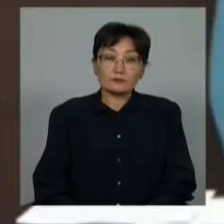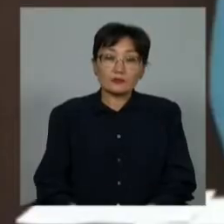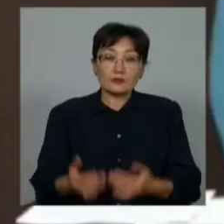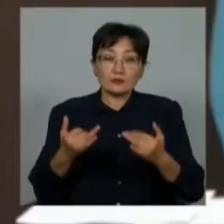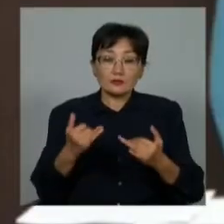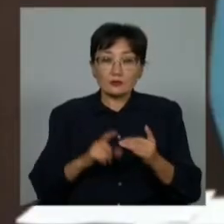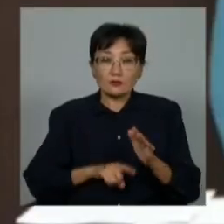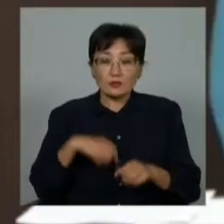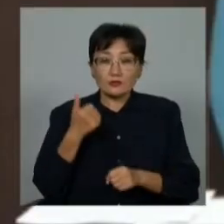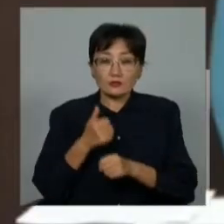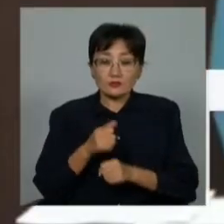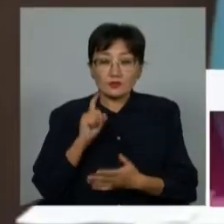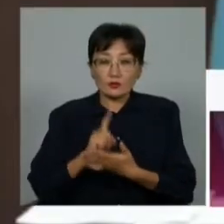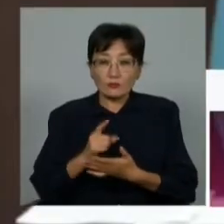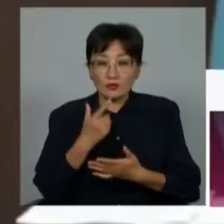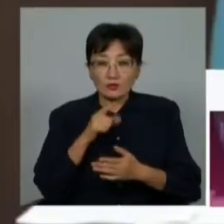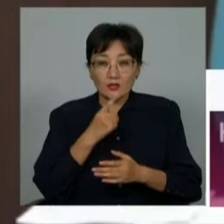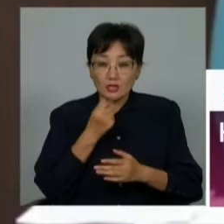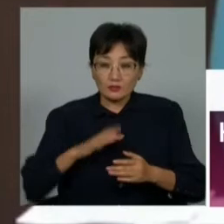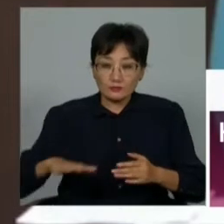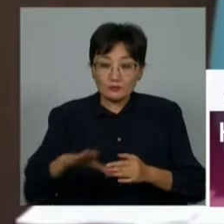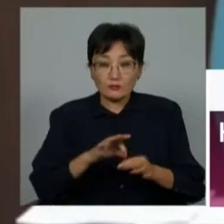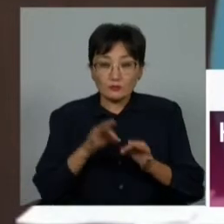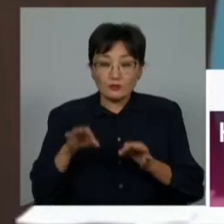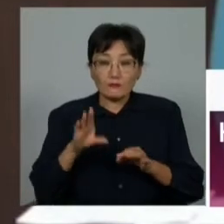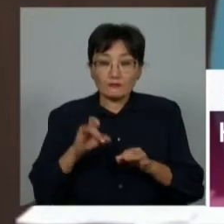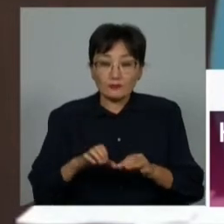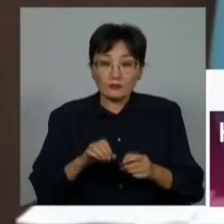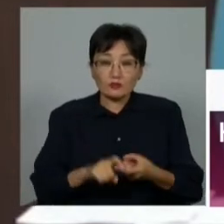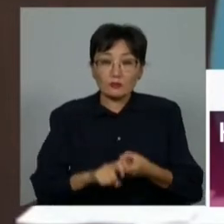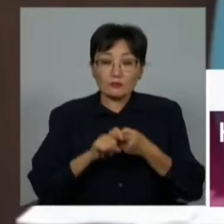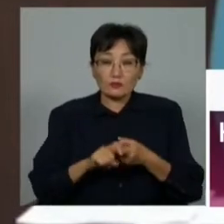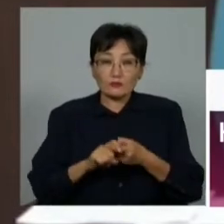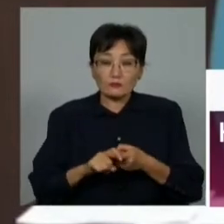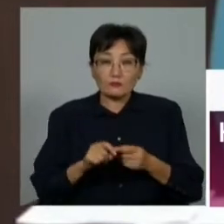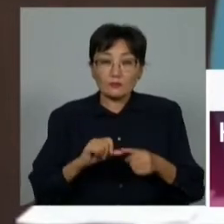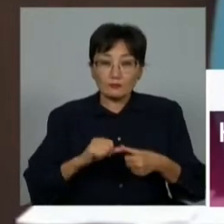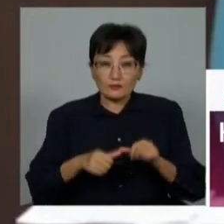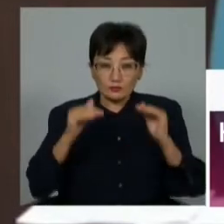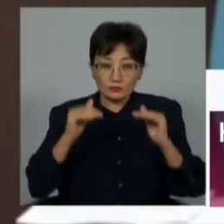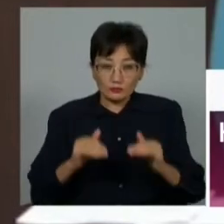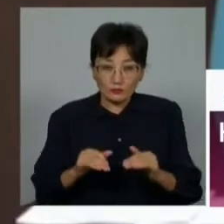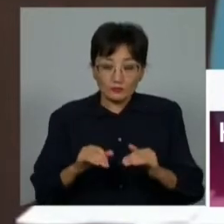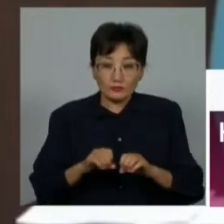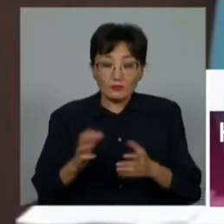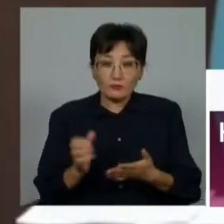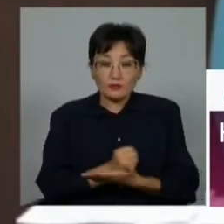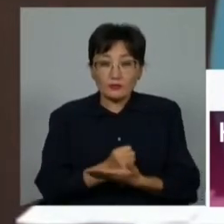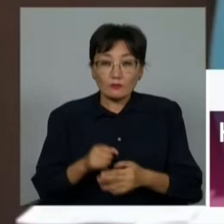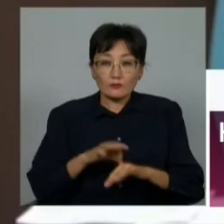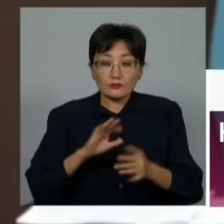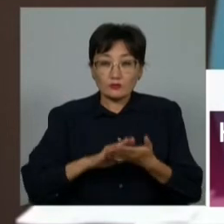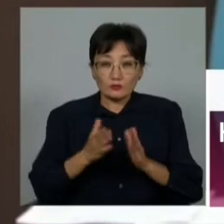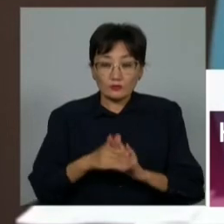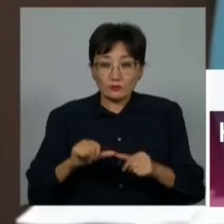Қазіргі басты міндетіміз қызыл аймақтағы өңірлерде вирус жұқтыру деңгейін орнықты төмендеуіне қол жеткізу. Бұл үшін эпидемиологиялық жағдайды